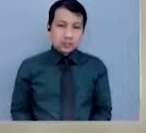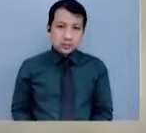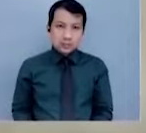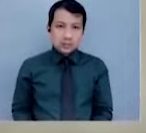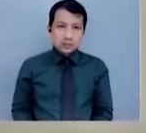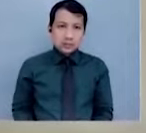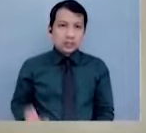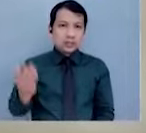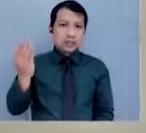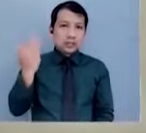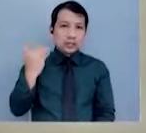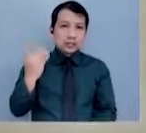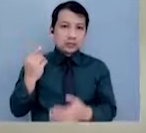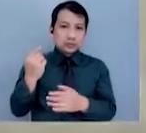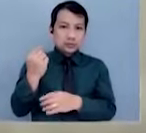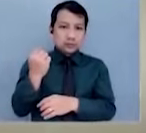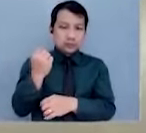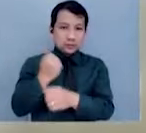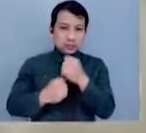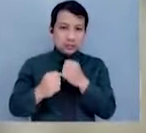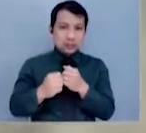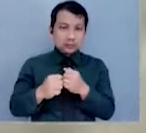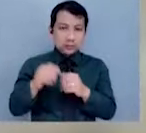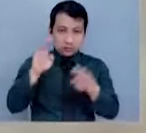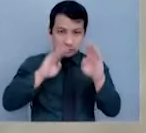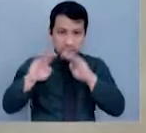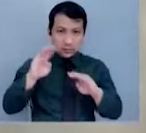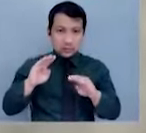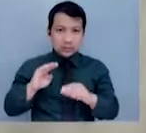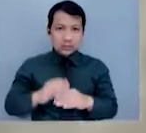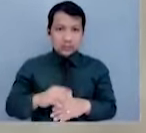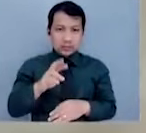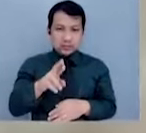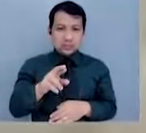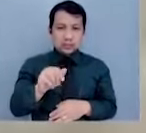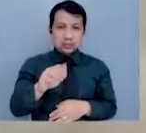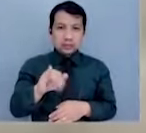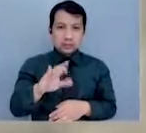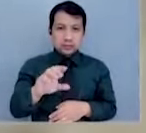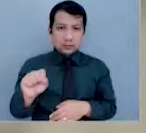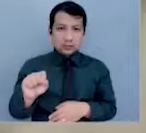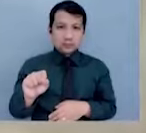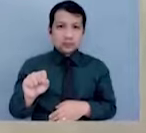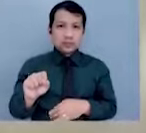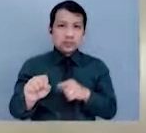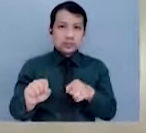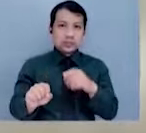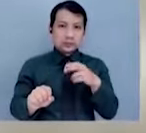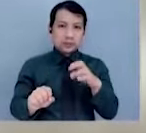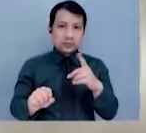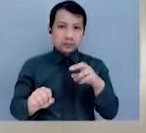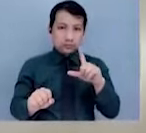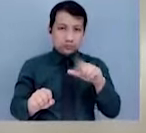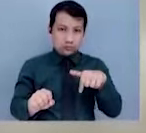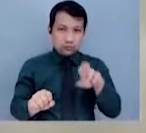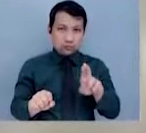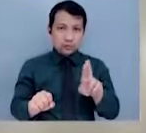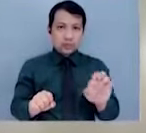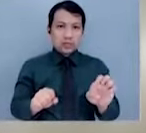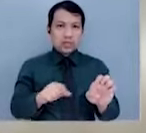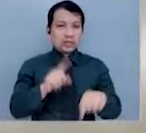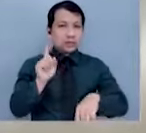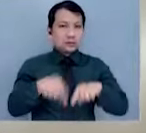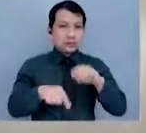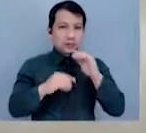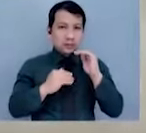Nitong nakaraang taon pang problema ang mga kaso ng rabies sa ilang bayan sa Marinduque. Ang kaso, hindi na lang limitado